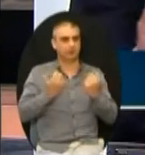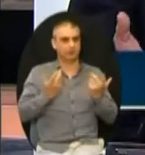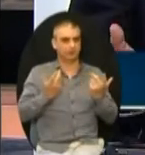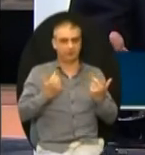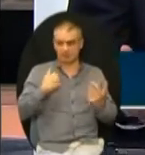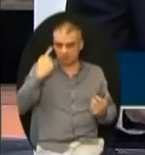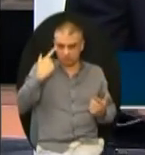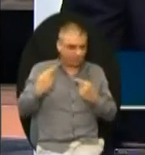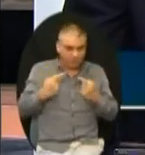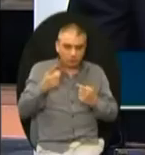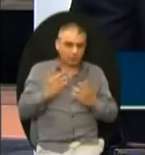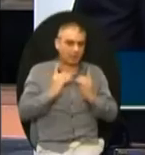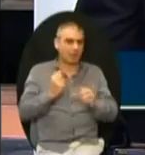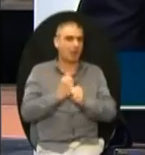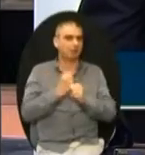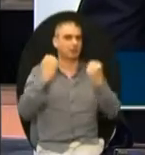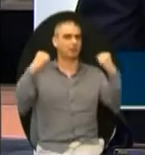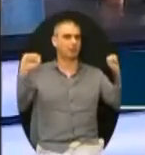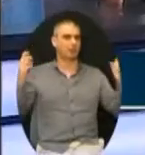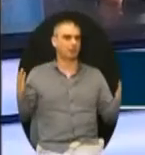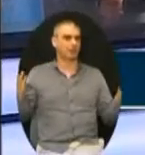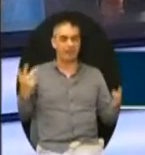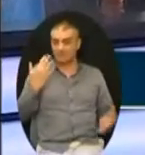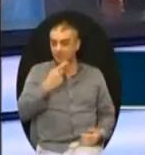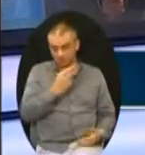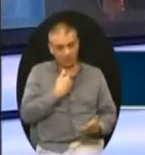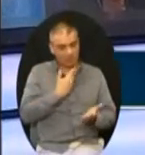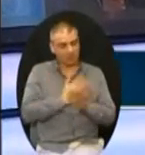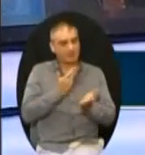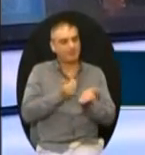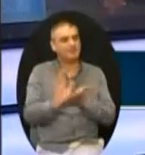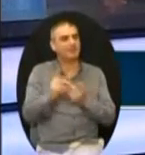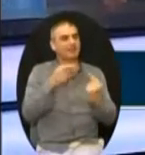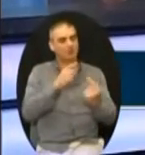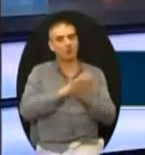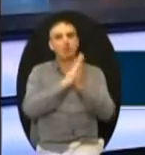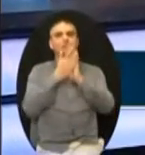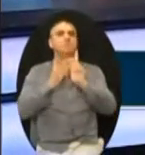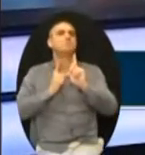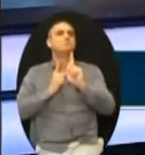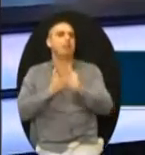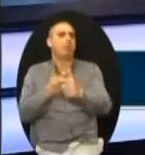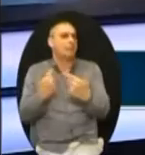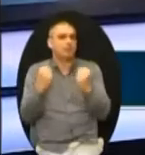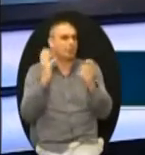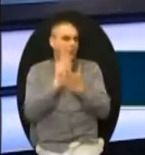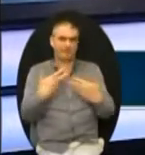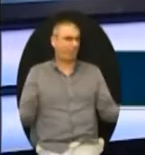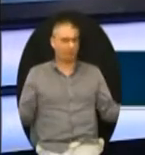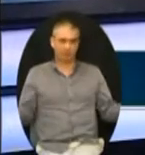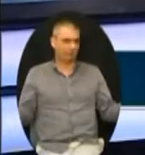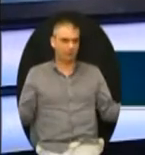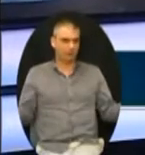אני חושב שוויכוח הוא הדרך לנהל את הדמוקרטיה, אבל ברגע שאנחנו מבטרים על הוויכוח ועוברים למלחמה, אז כבר אין דמוקרטיה. יש